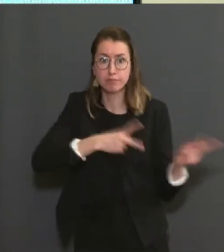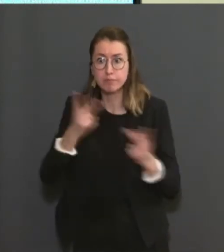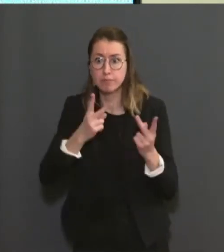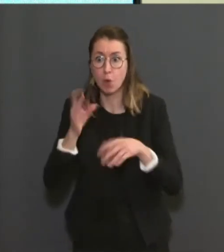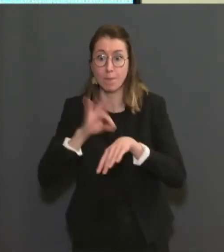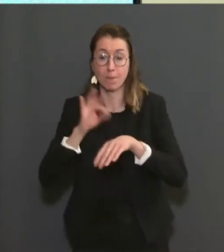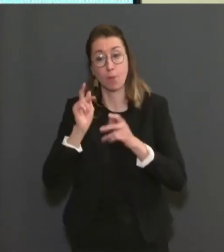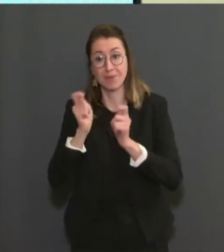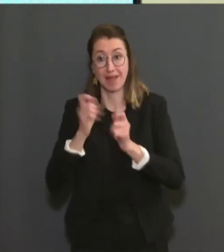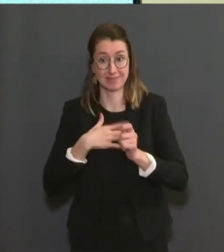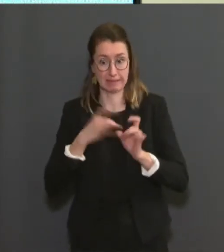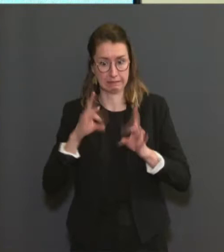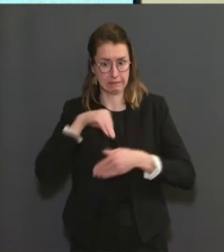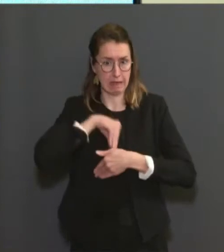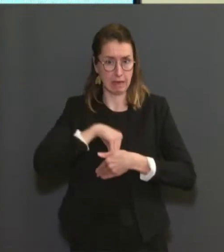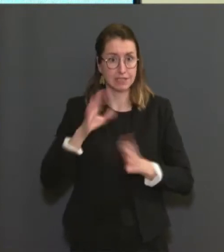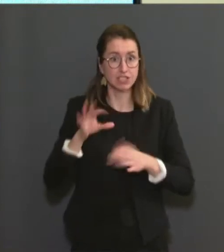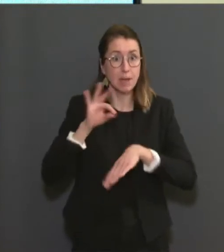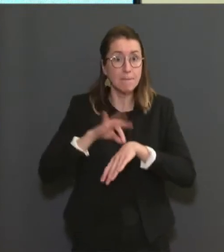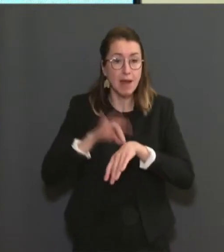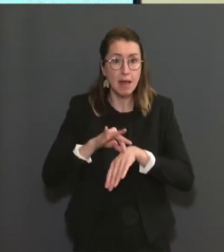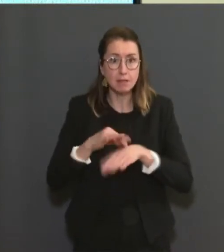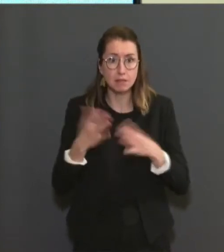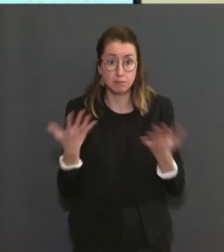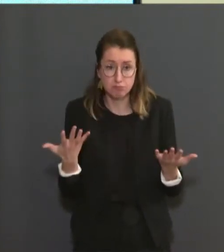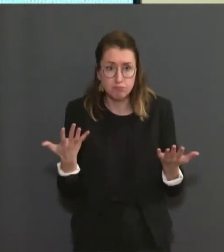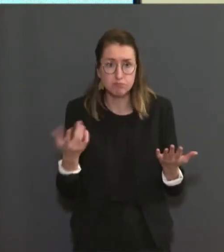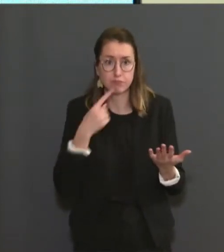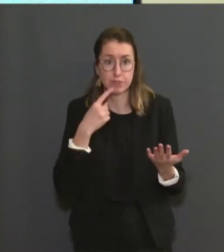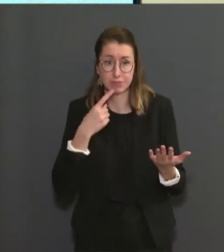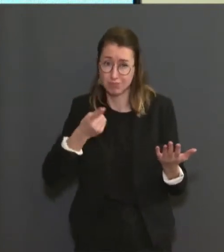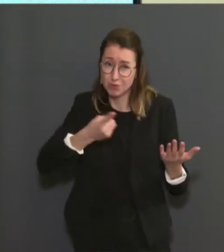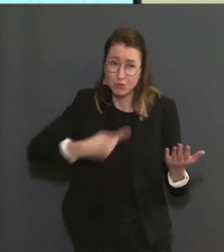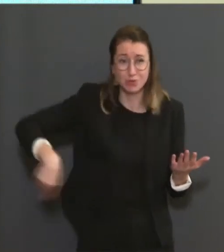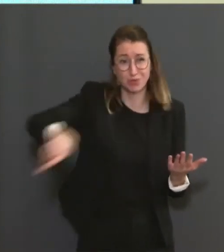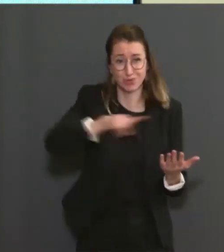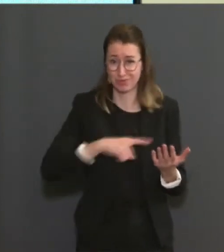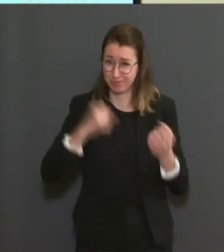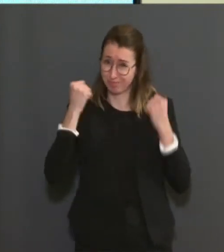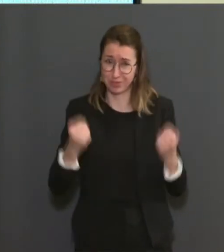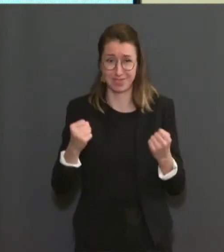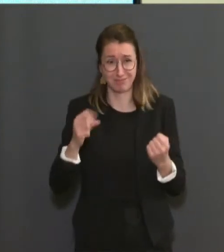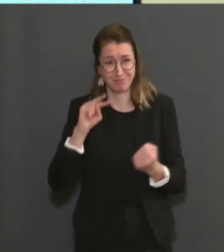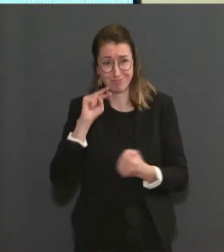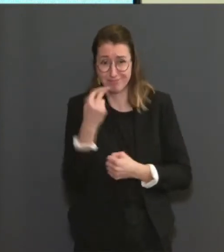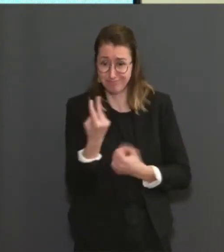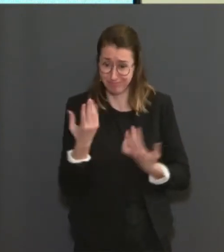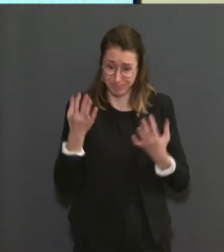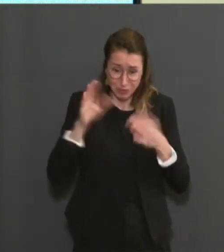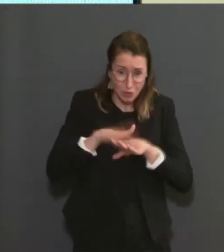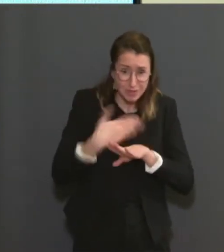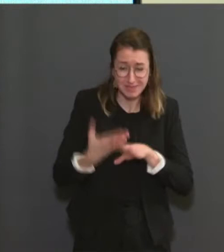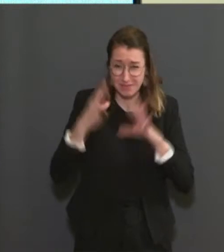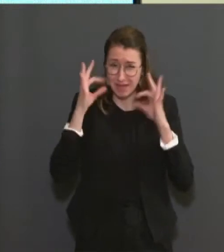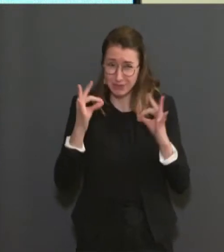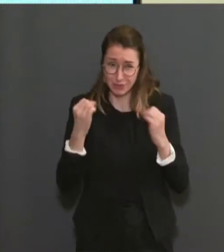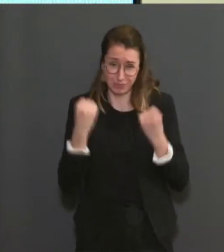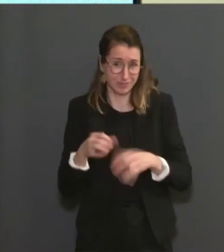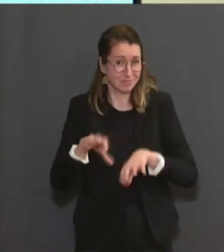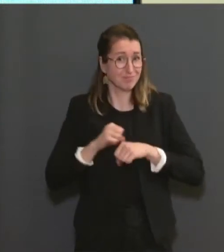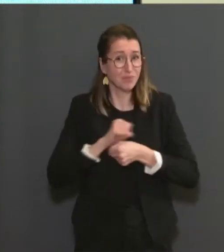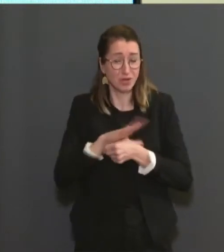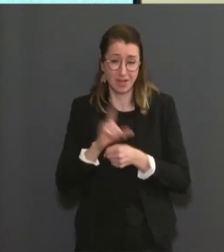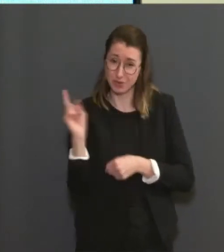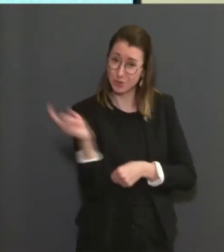faire attention, quel que soit votre état de santé préalable. Et ceci va être renforcé par les données de soins